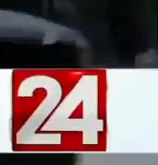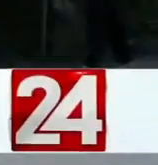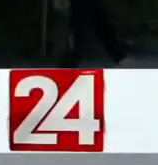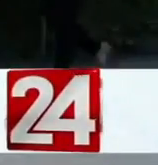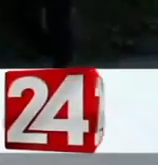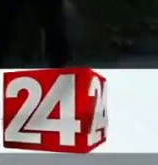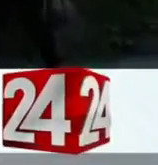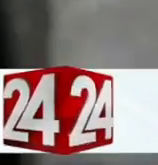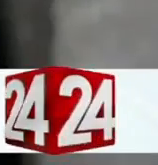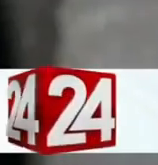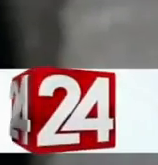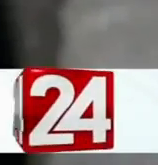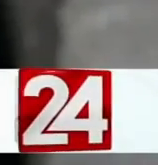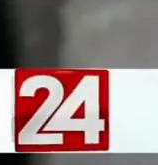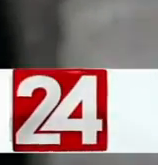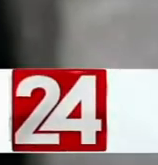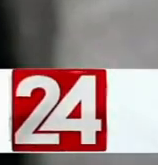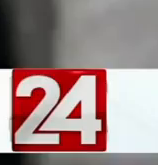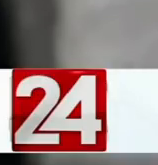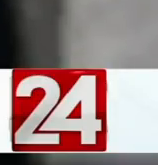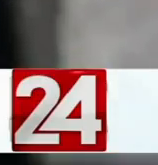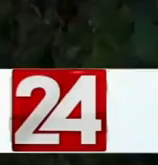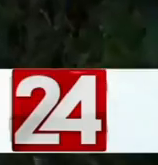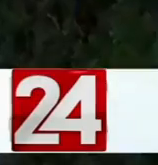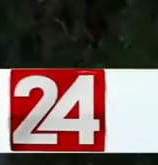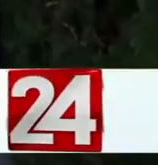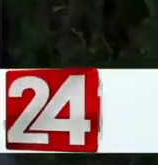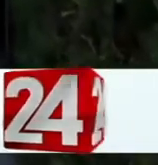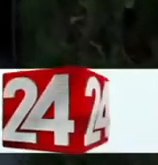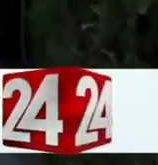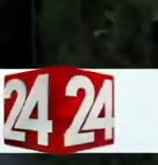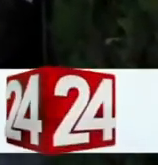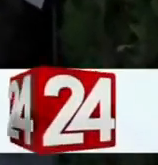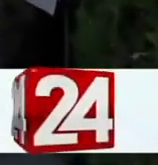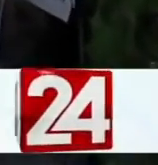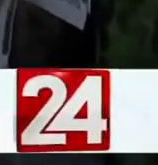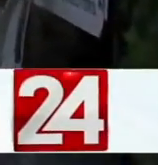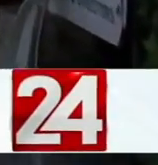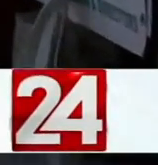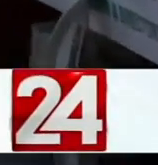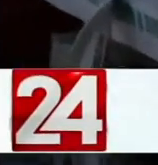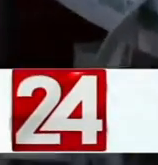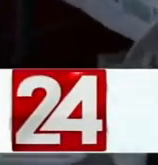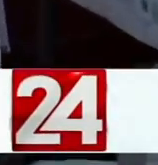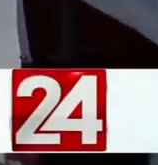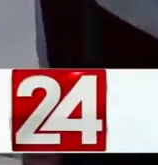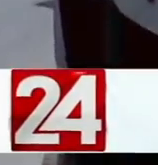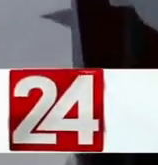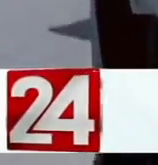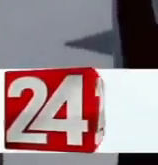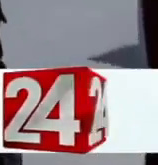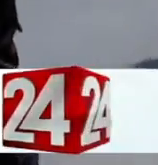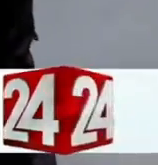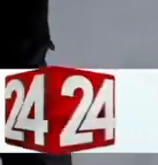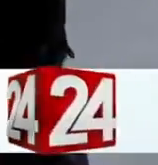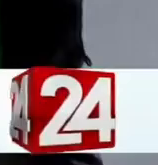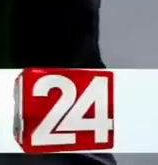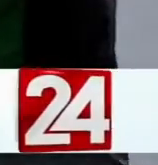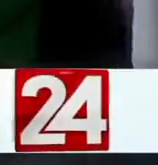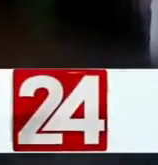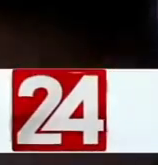Huwag palampasin kalsada sa Cavite. Bakit naniningil sa mga dumaraang motorista? Legal ba yan?